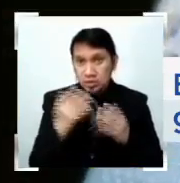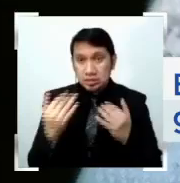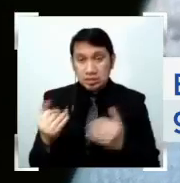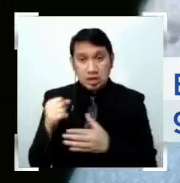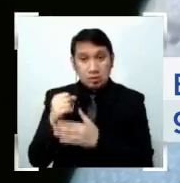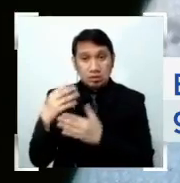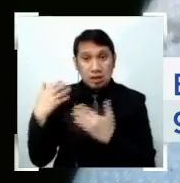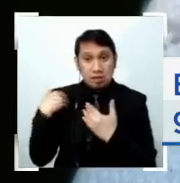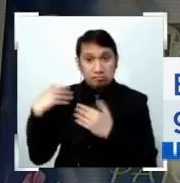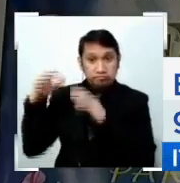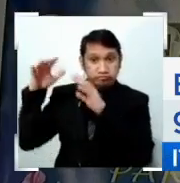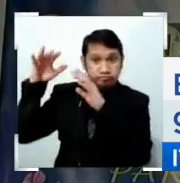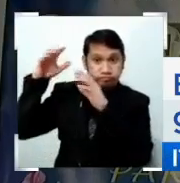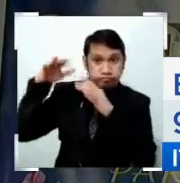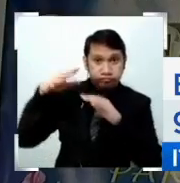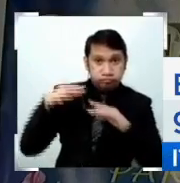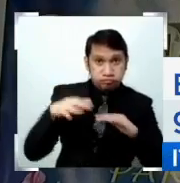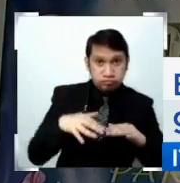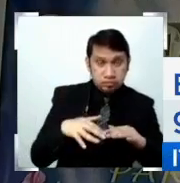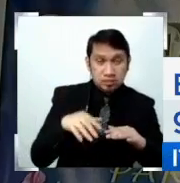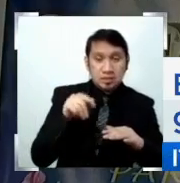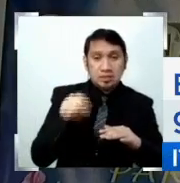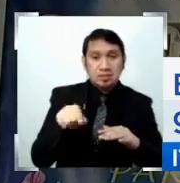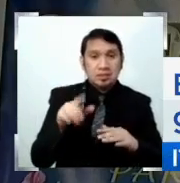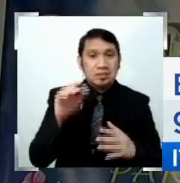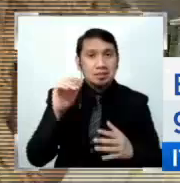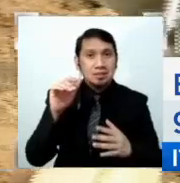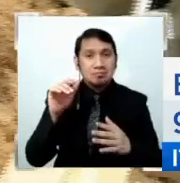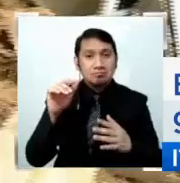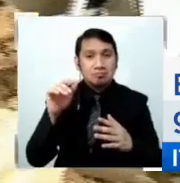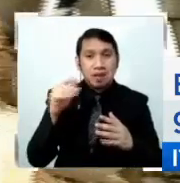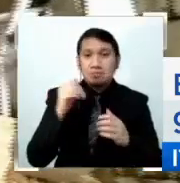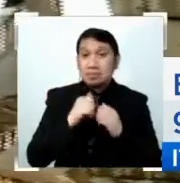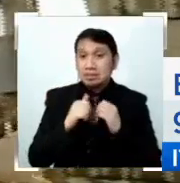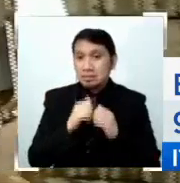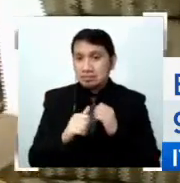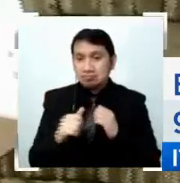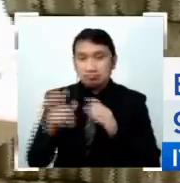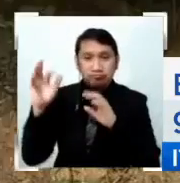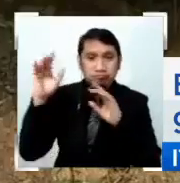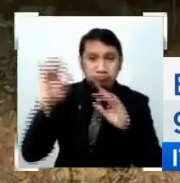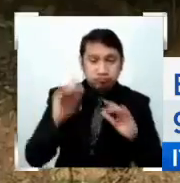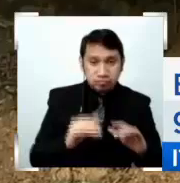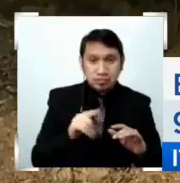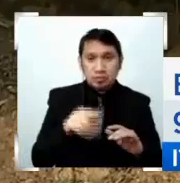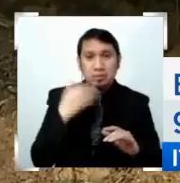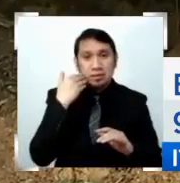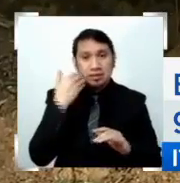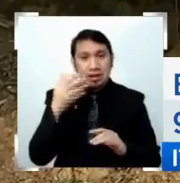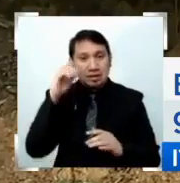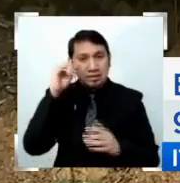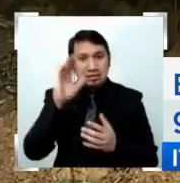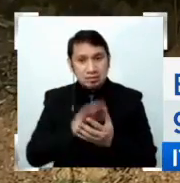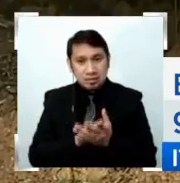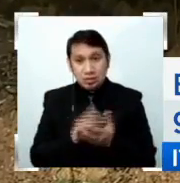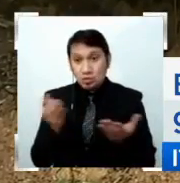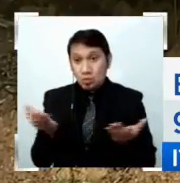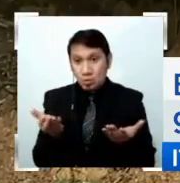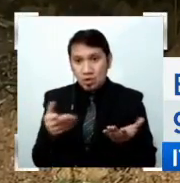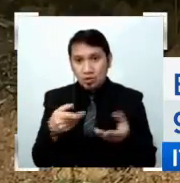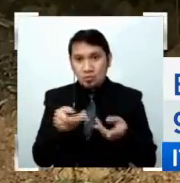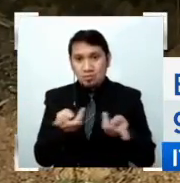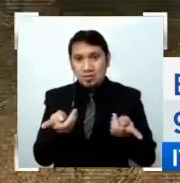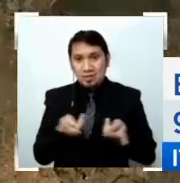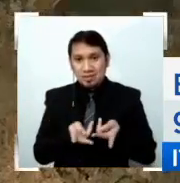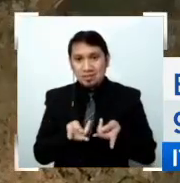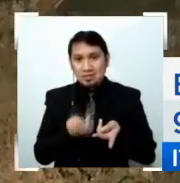Regan sa pagpanaw ng kanyang misis na si Cherry matapos bumagsak ang pader kung saan sila natutulog. Sinasabi ko sa kanya